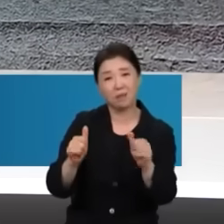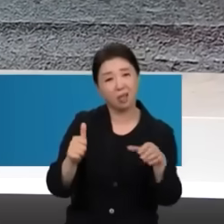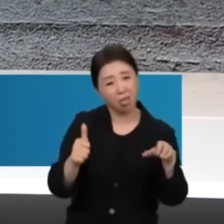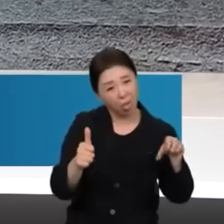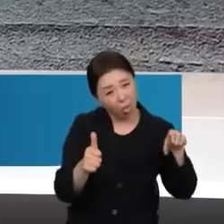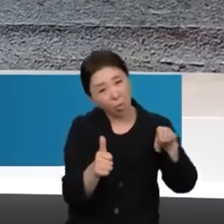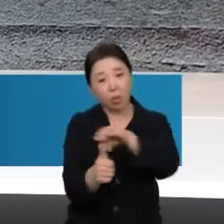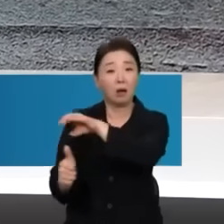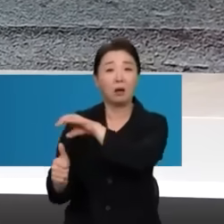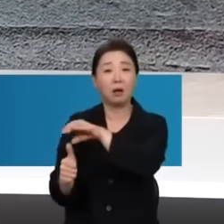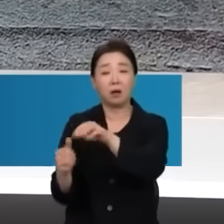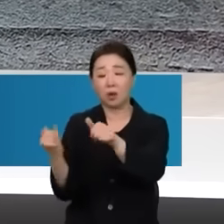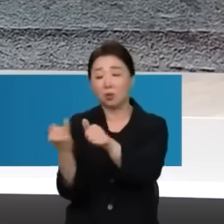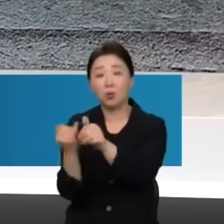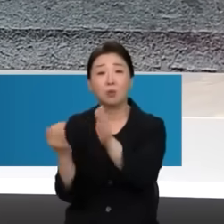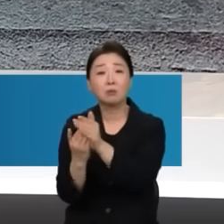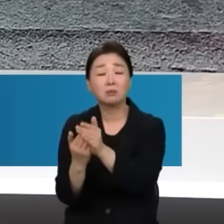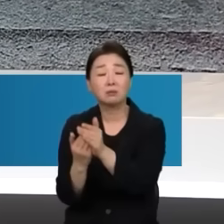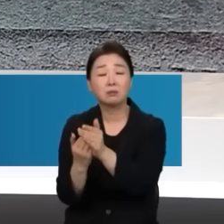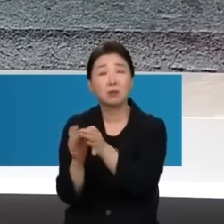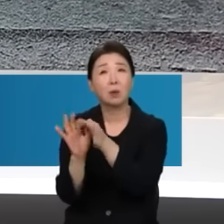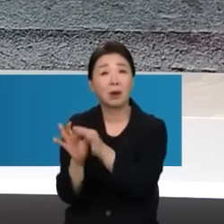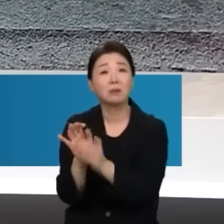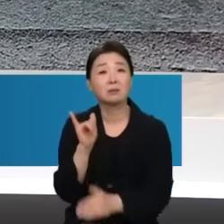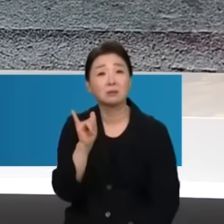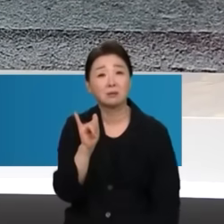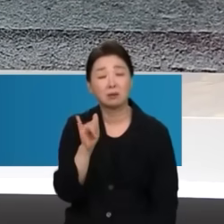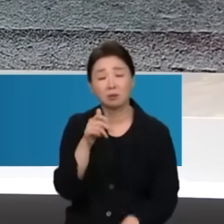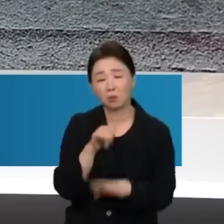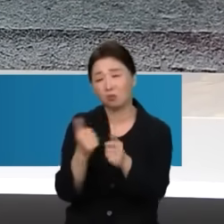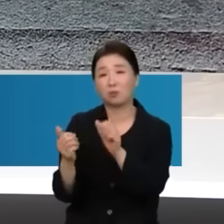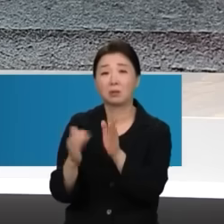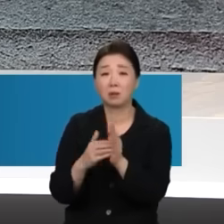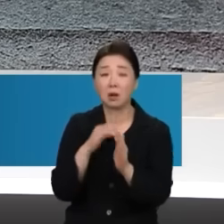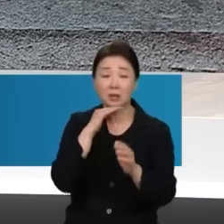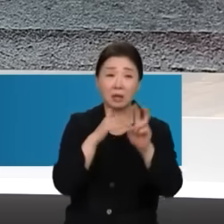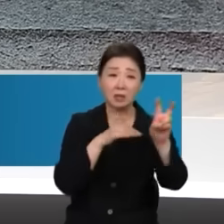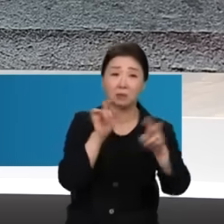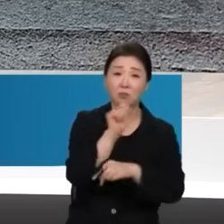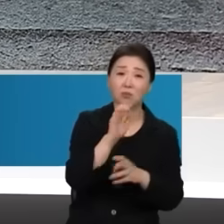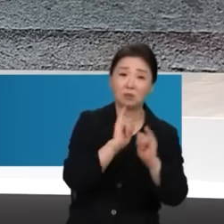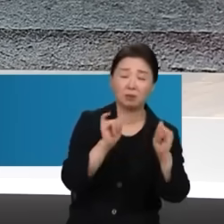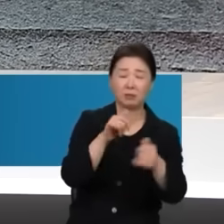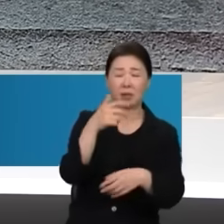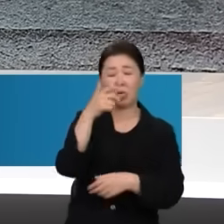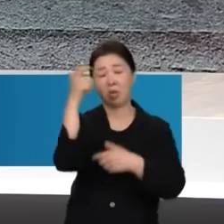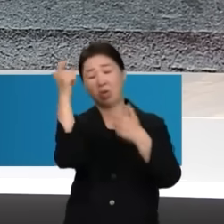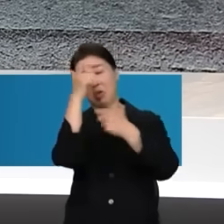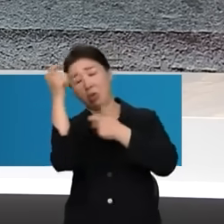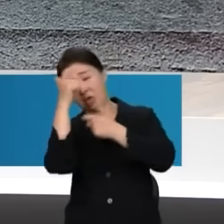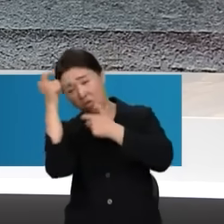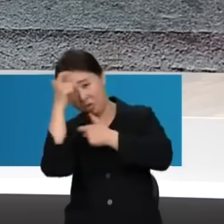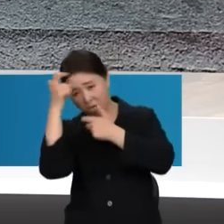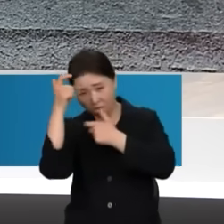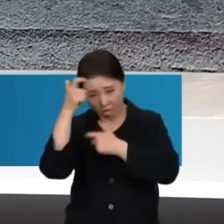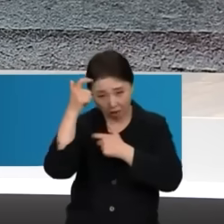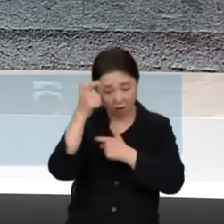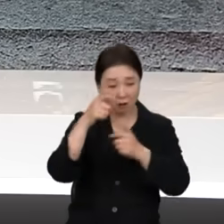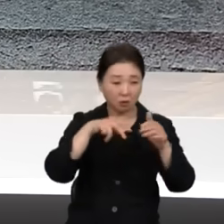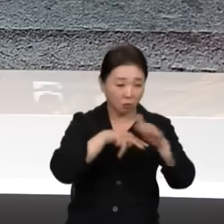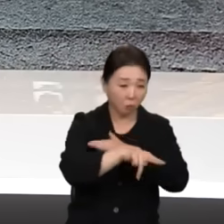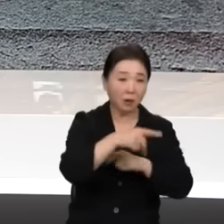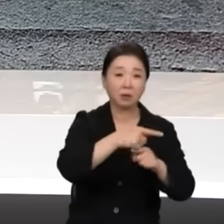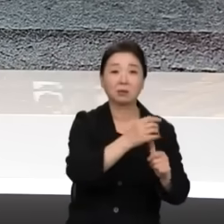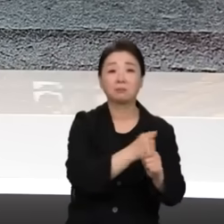결혼을 앞두고 있던 새내기 미화원은 끝내 숨졌는데 20대 운전자는 그러고도 비틀거리며 또 도망가다 붙잡혔습니다.